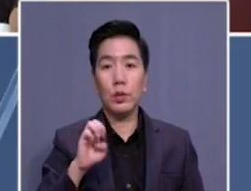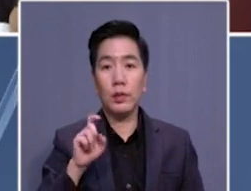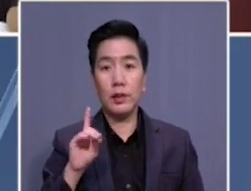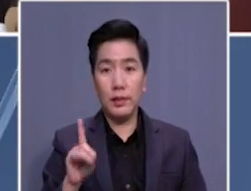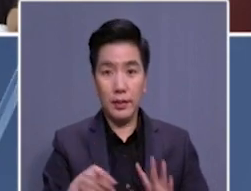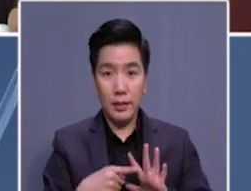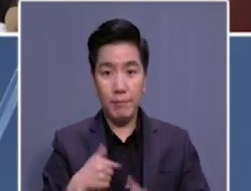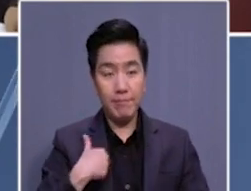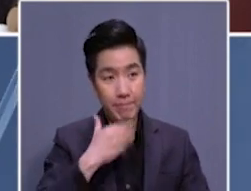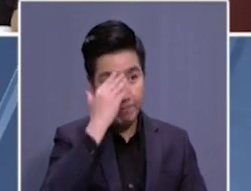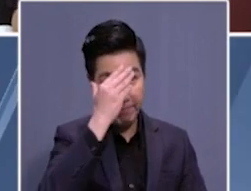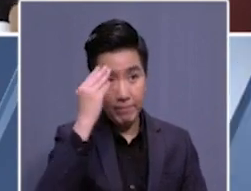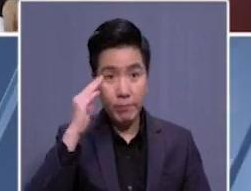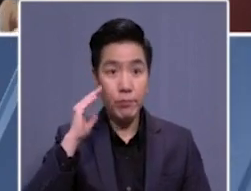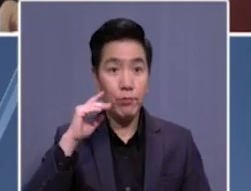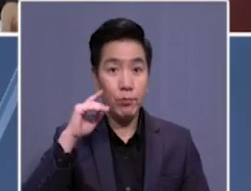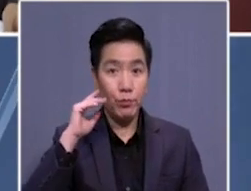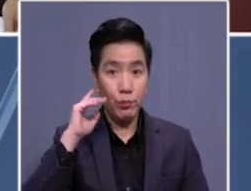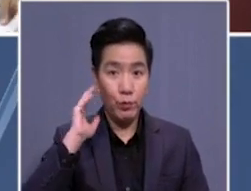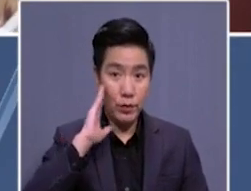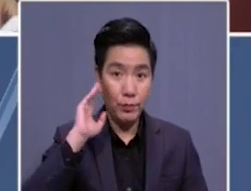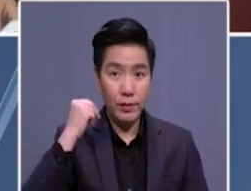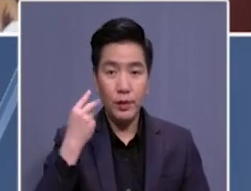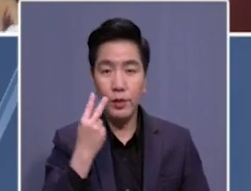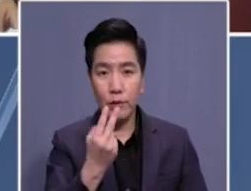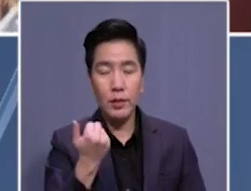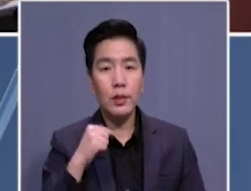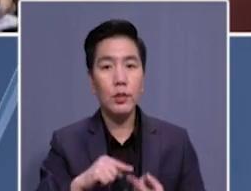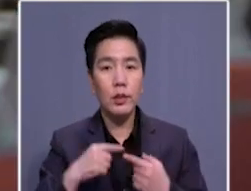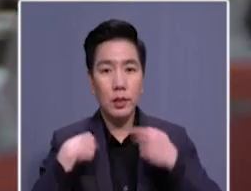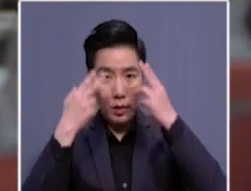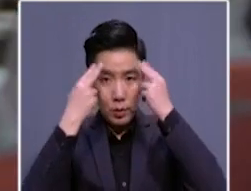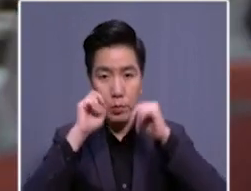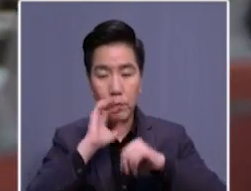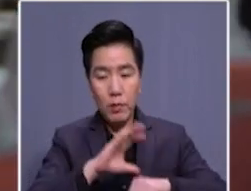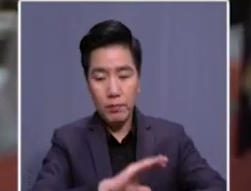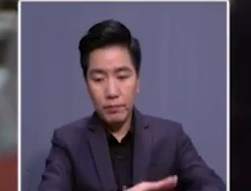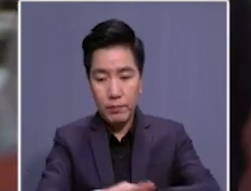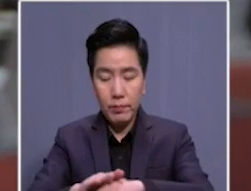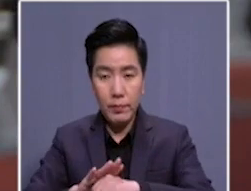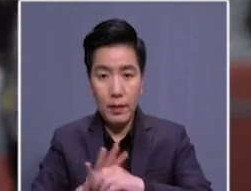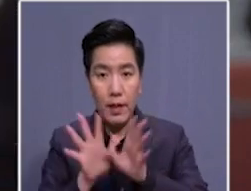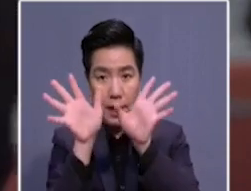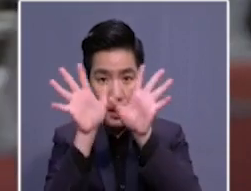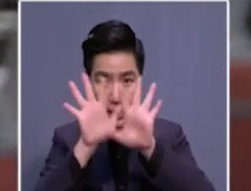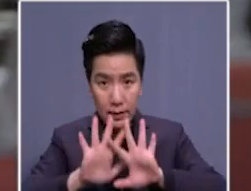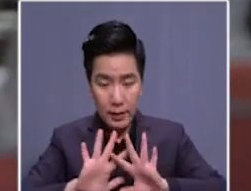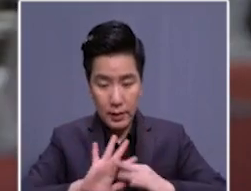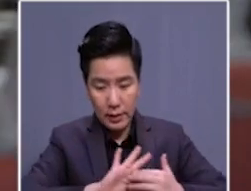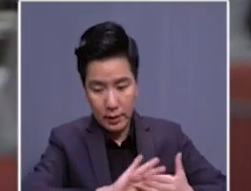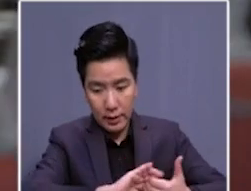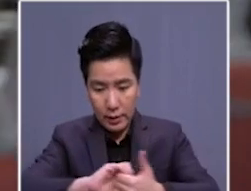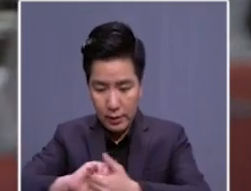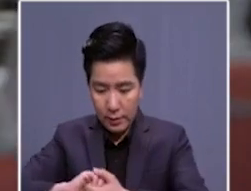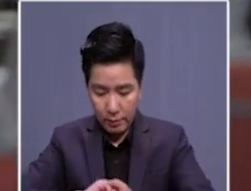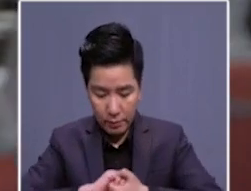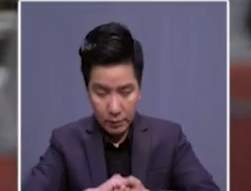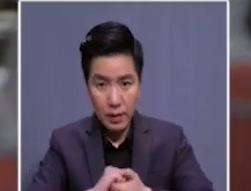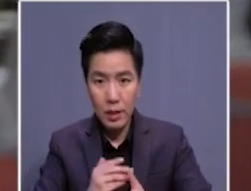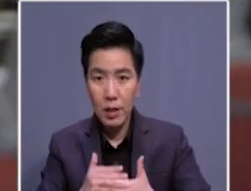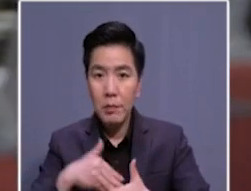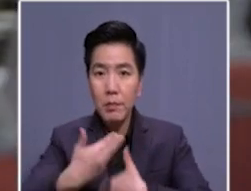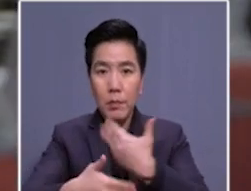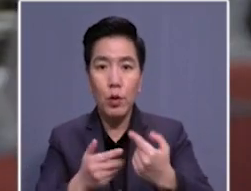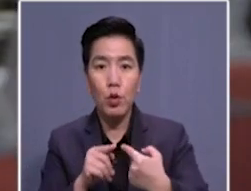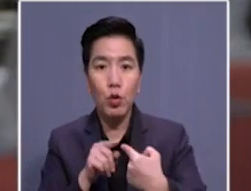ค่ะคุณกัมพูคุณรัชนีครับนายกรัฐมนตรีก็ย้ำนะคะว่าให้อาเซียนจับมือกันเดินหน้าเพื่อรับมือกับความท้าท